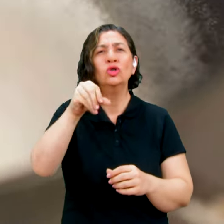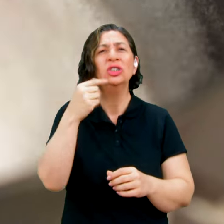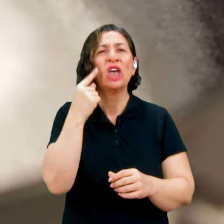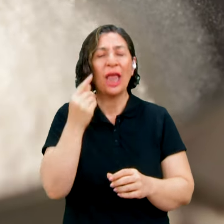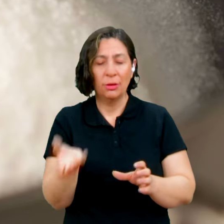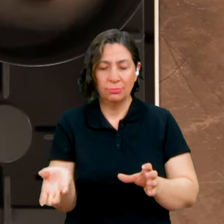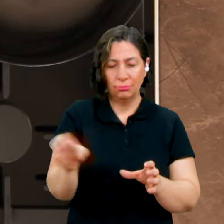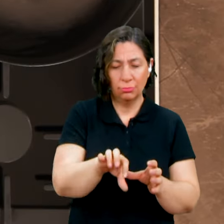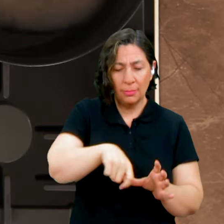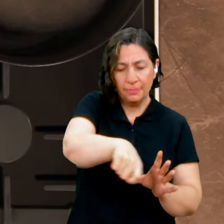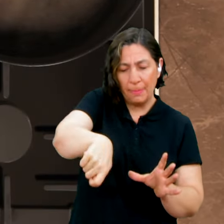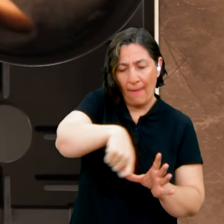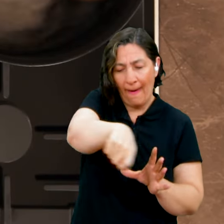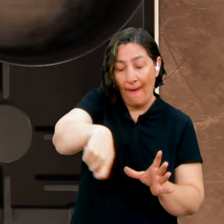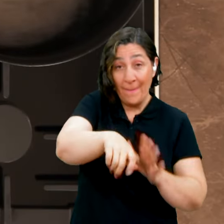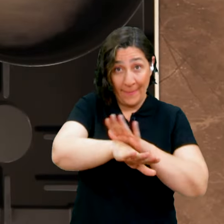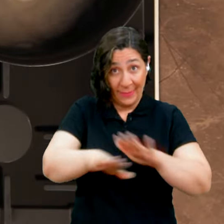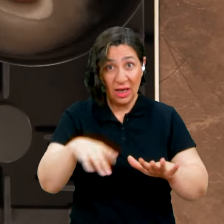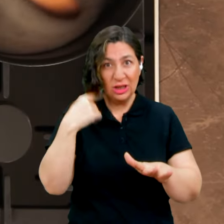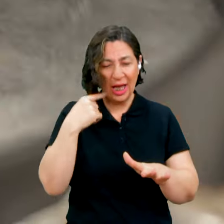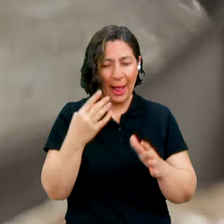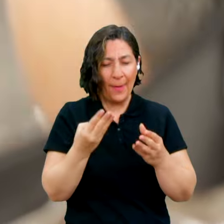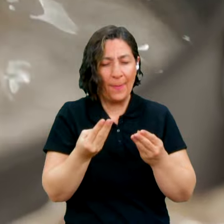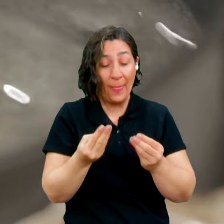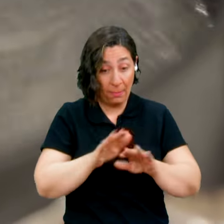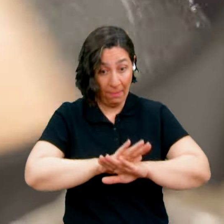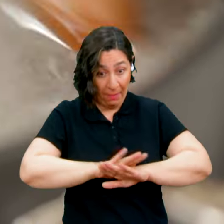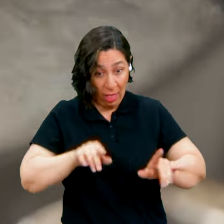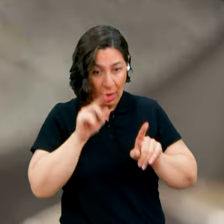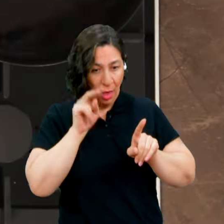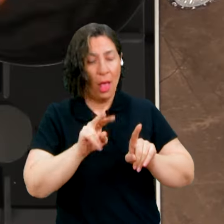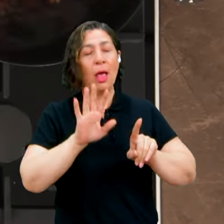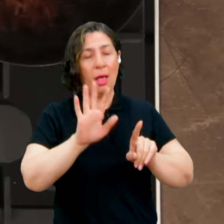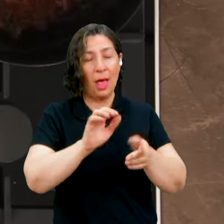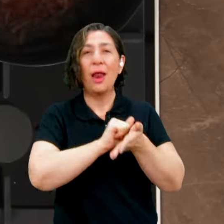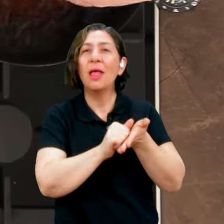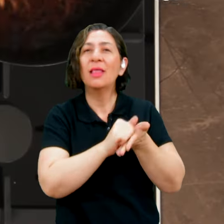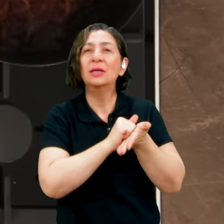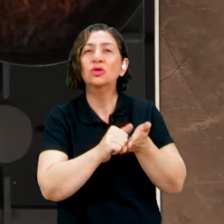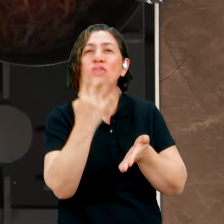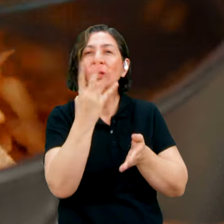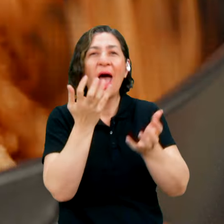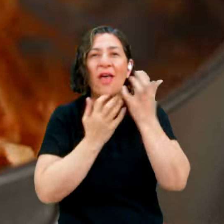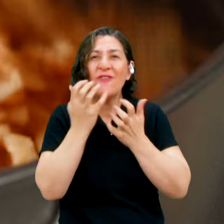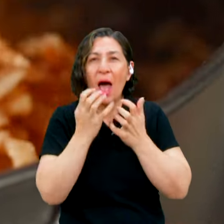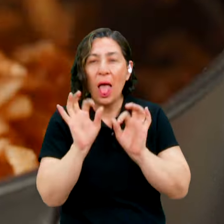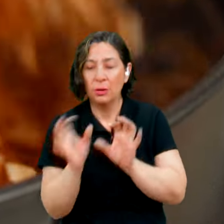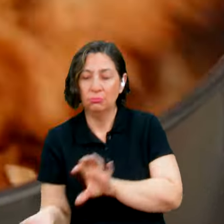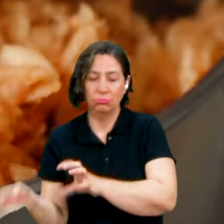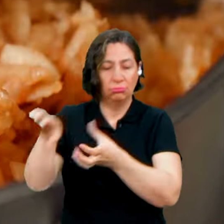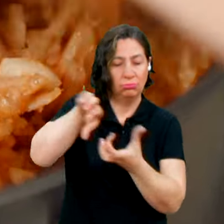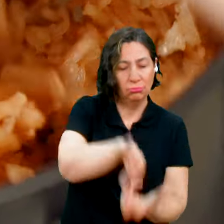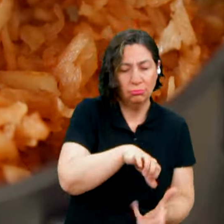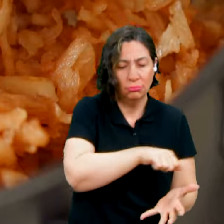şeker ekliyorsunuz. Şöyle güzelce bir karıştırıyorsunuz. Şekeri hafifçe erittikten sonra da rendelediğiniz 4 tane